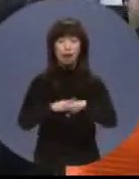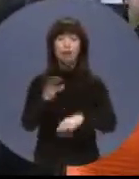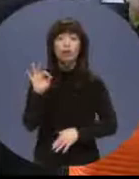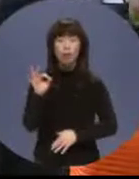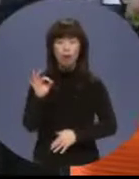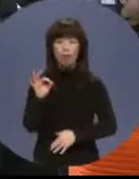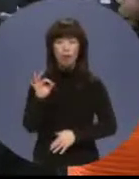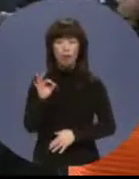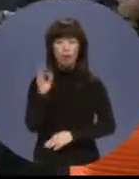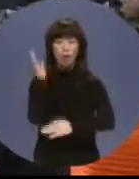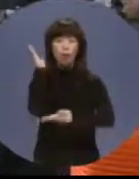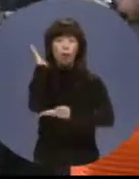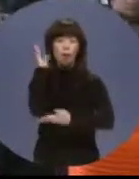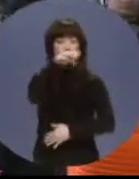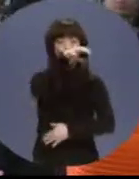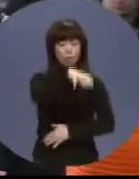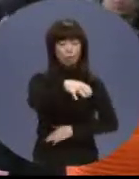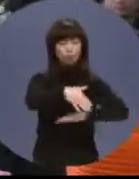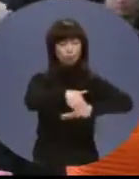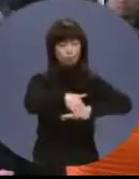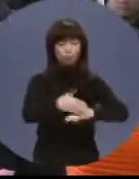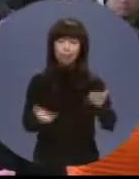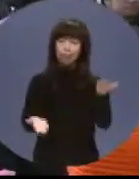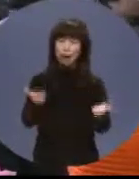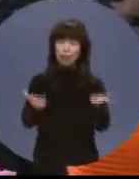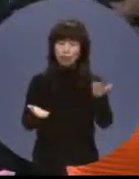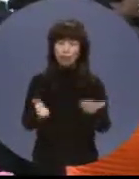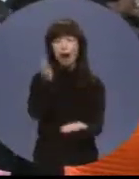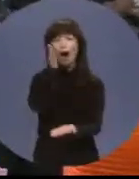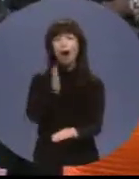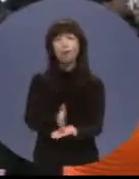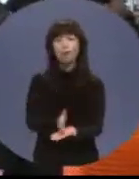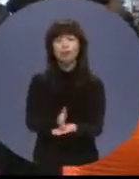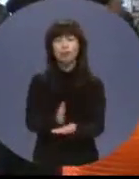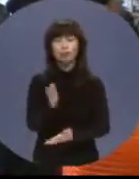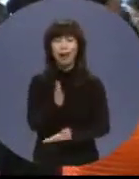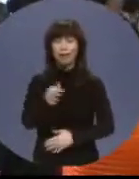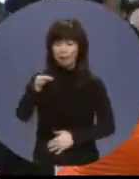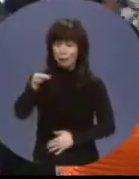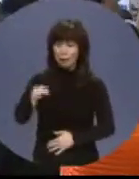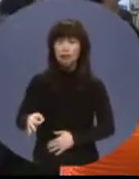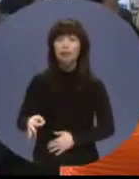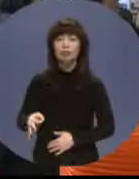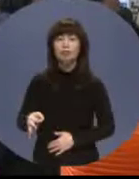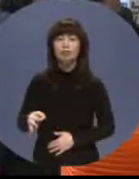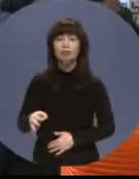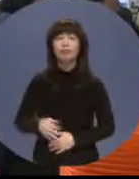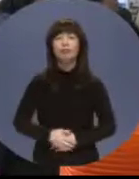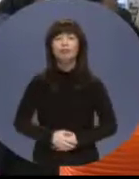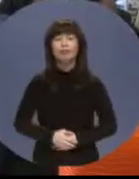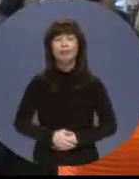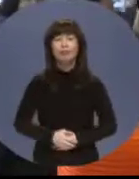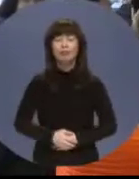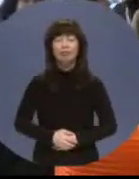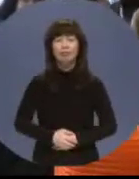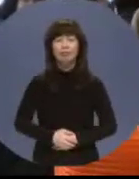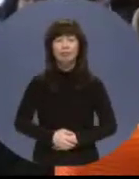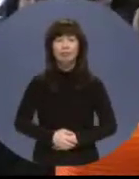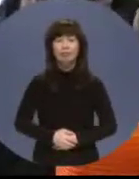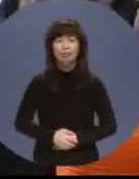ね、市役所の窓口で、取るよりもですね、半額ぐらいに安くなってます。ですから